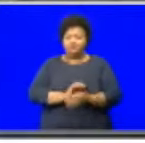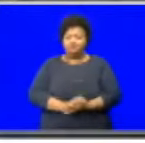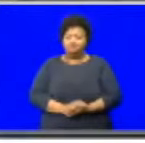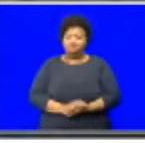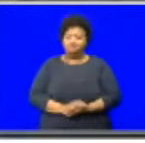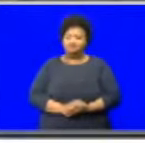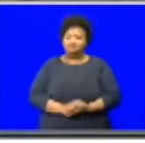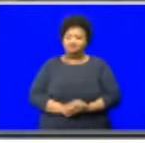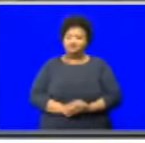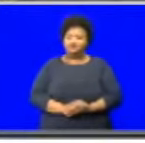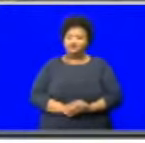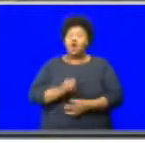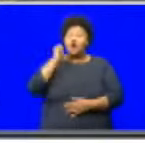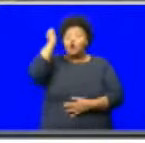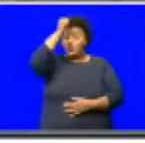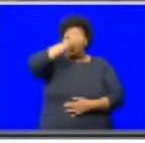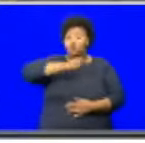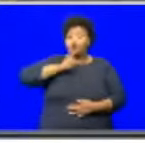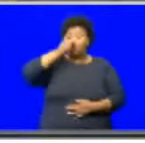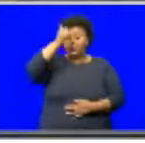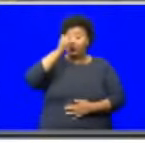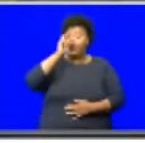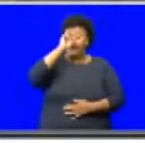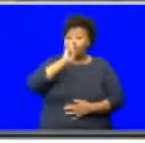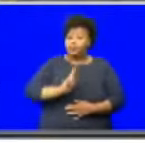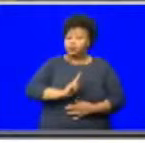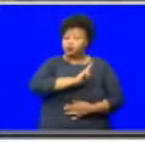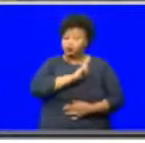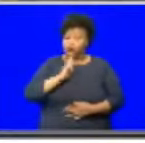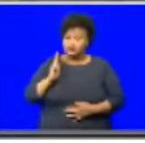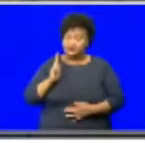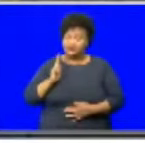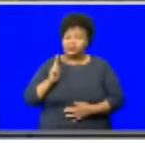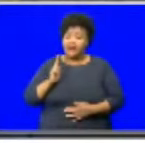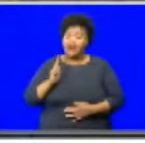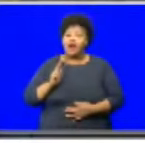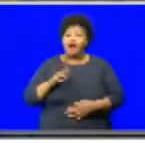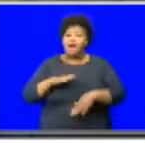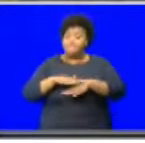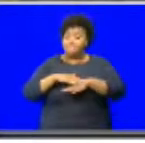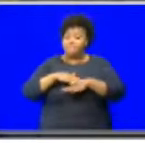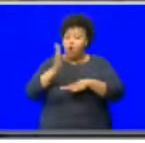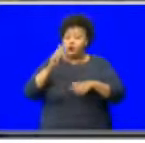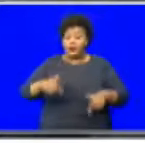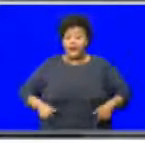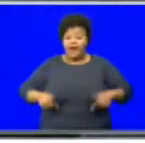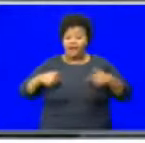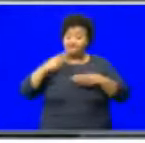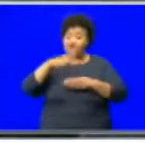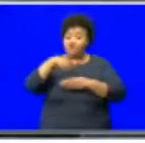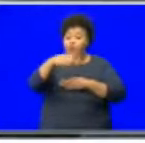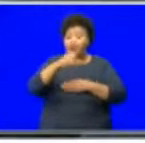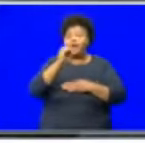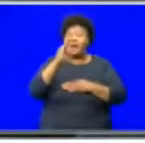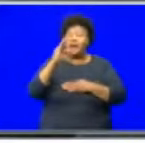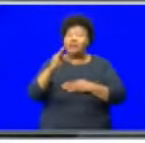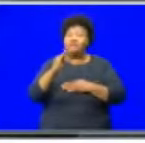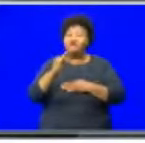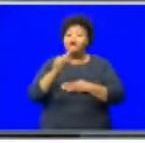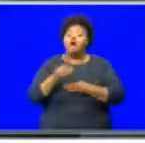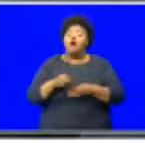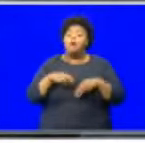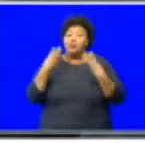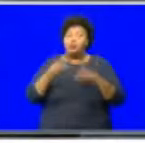angasibuzisa kuloko angasinika impilo nakusasa nakusasa leliso ndvoko likhusata